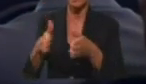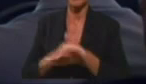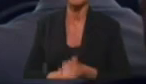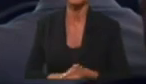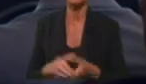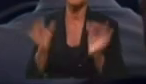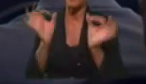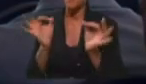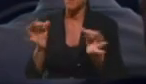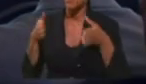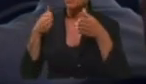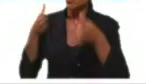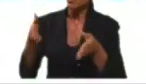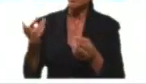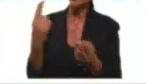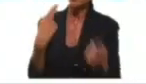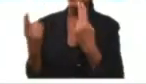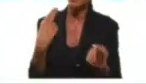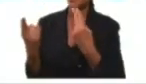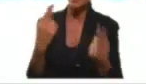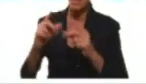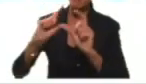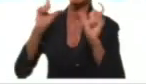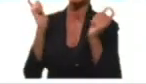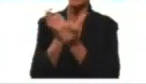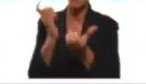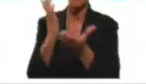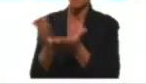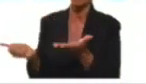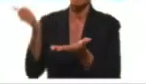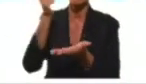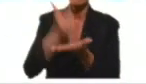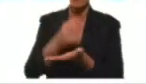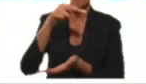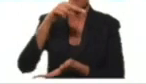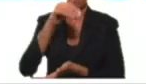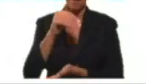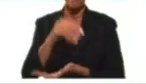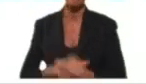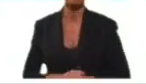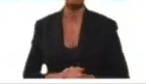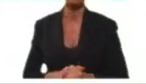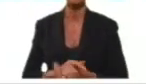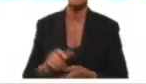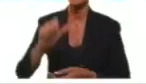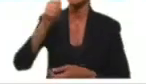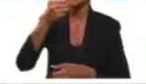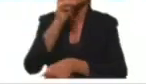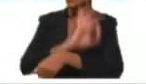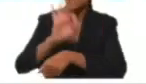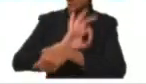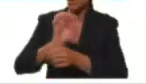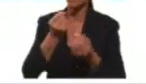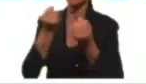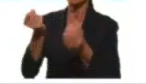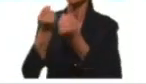Obecna sieć dróg szybkiego ruchu w Polsce niemal w całości została dofinansowana z funduszy Unii Europejskiej. Pierwsze projekty